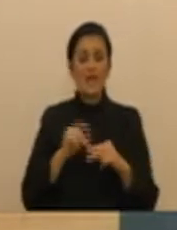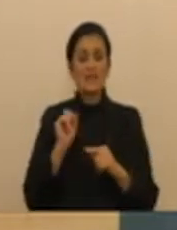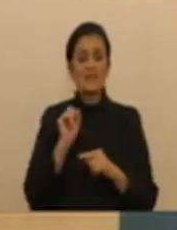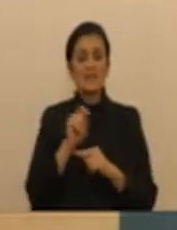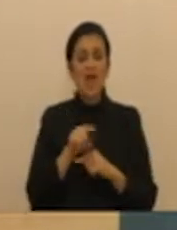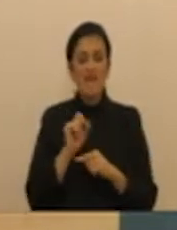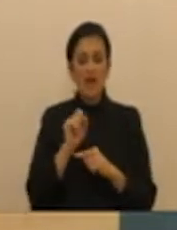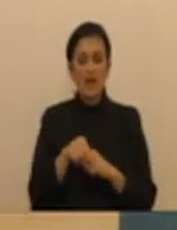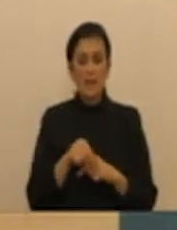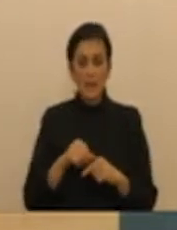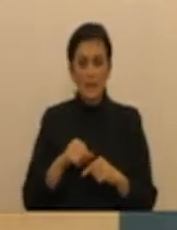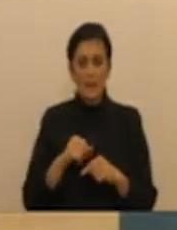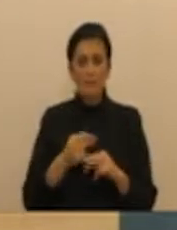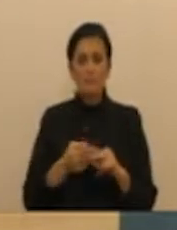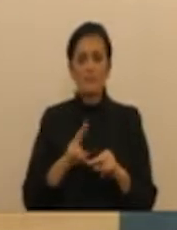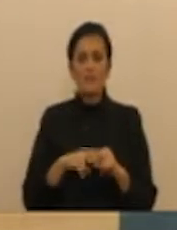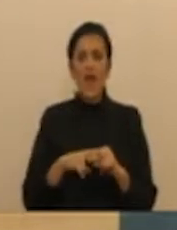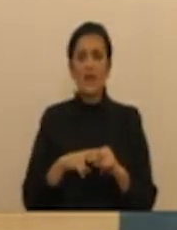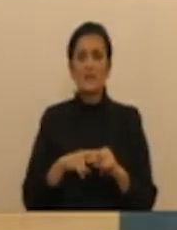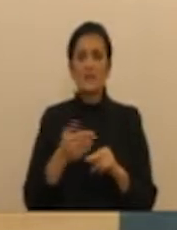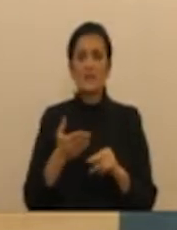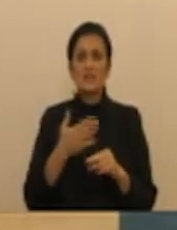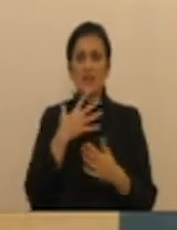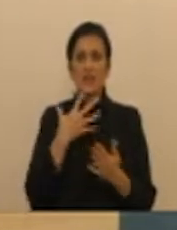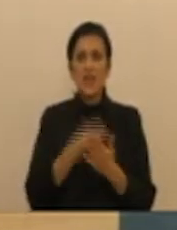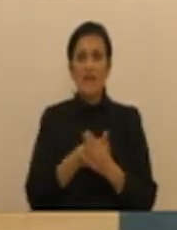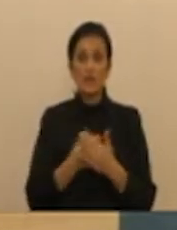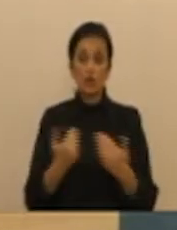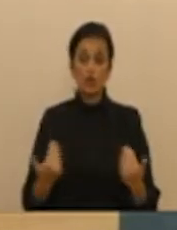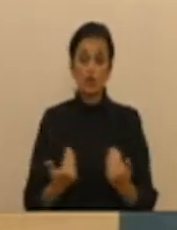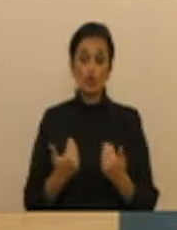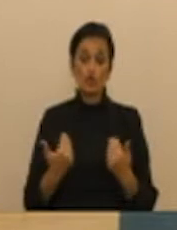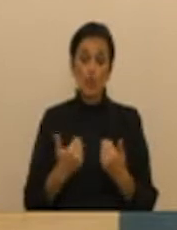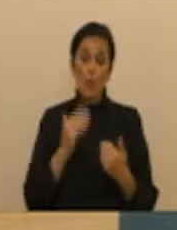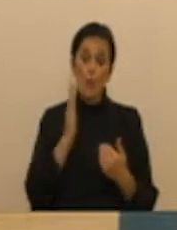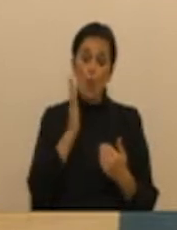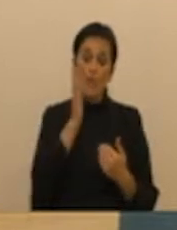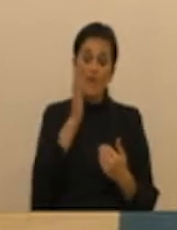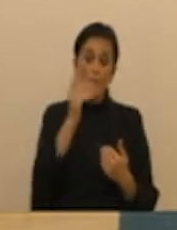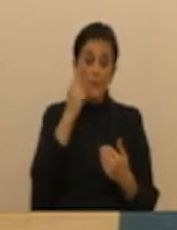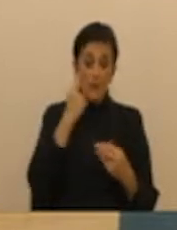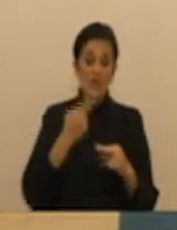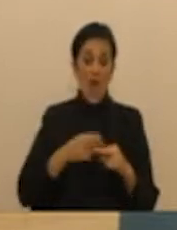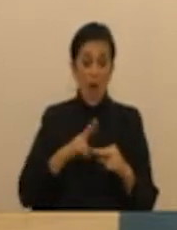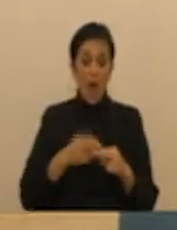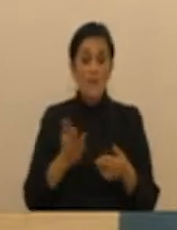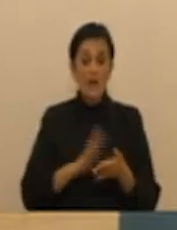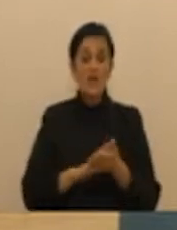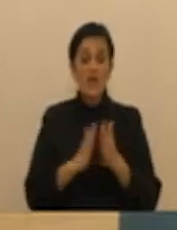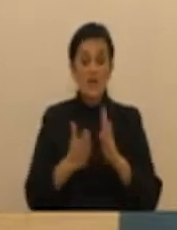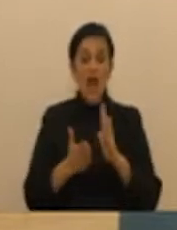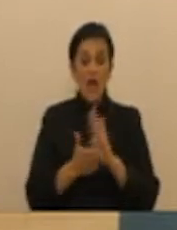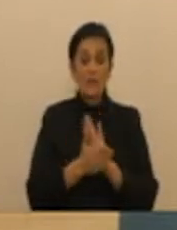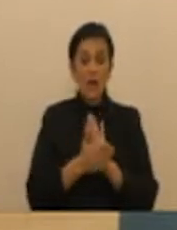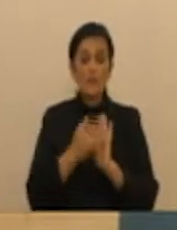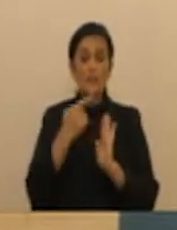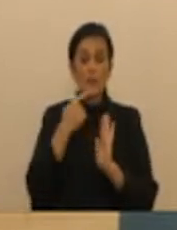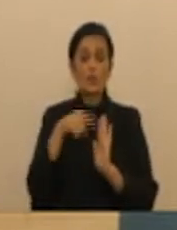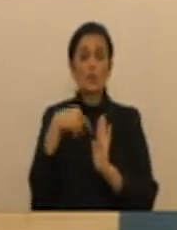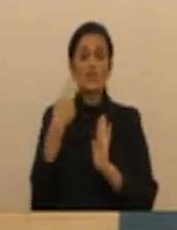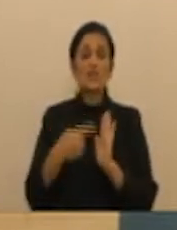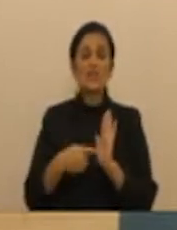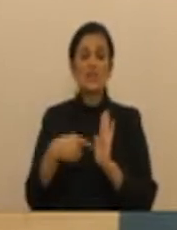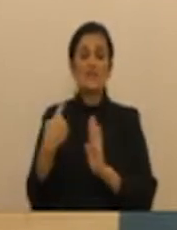დავალებები, ეს თავიანთი ცხოვრების მომავალზე ფიქრი, ამან განაპირობა ის კითხვები, რომელიც